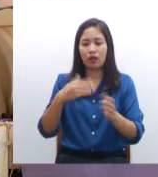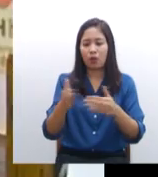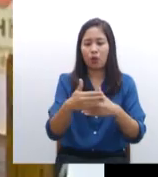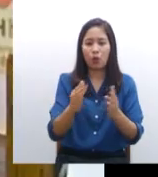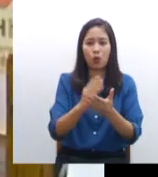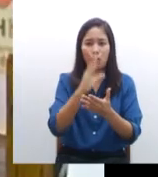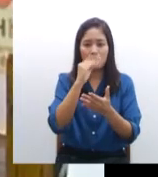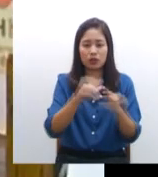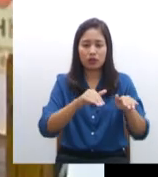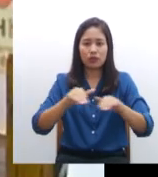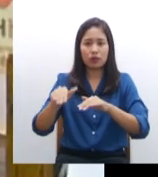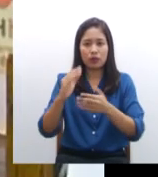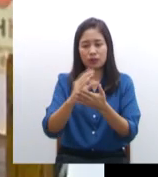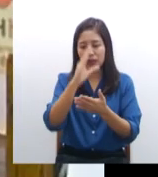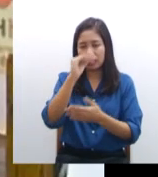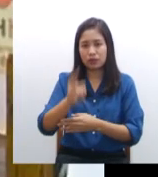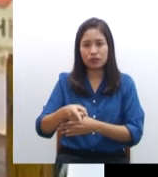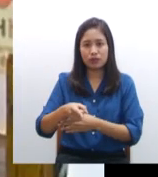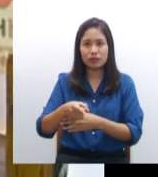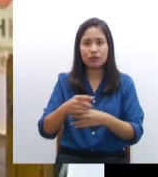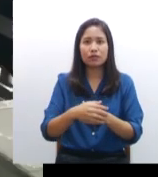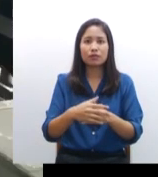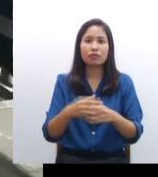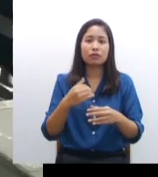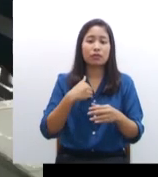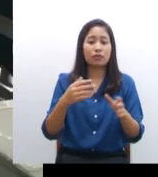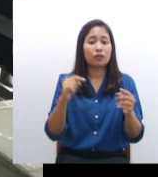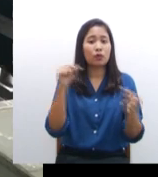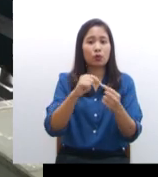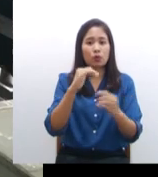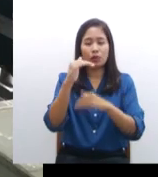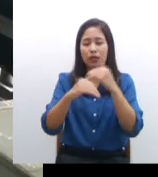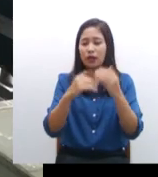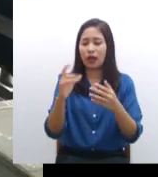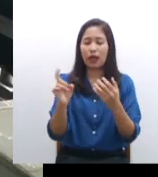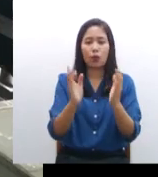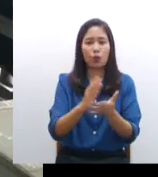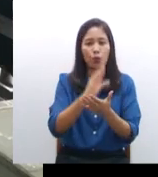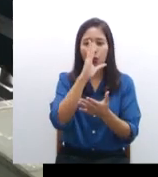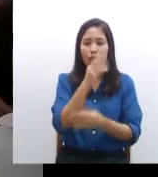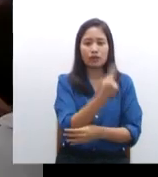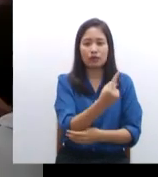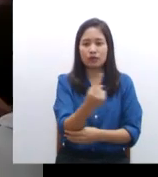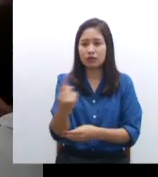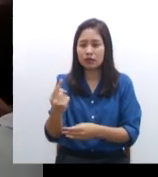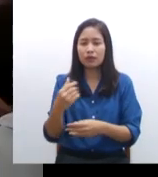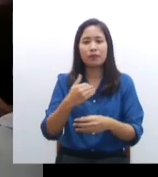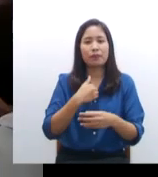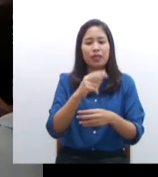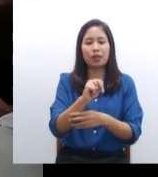การเรียนรู้และตัวชี้วัดนำผลมาพัฒนาผู้เรียนเป็นรายบุคคล จนเกิดนวัตกรรมและวิจัย